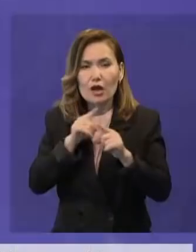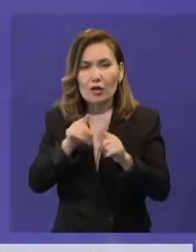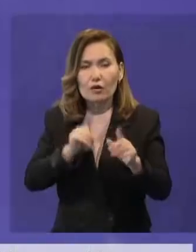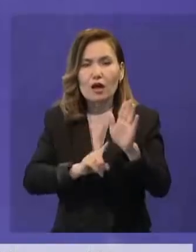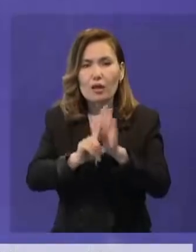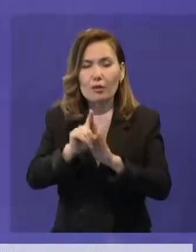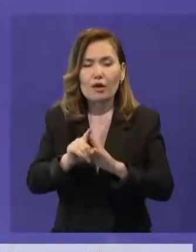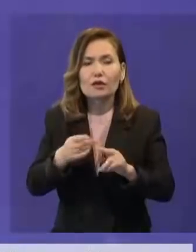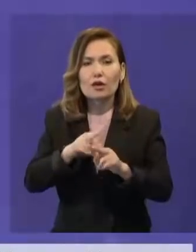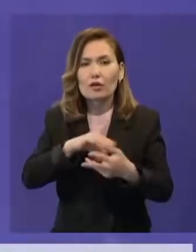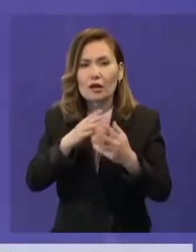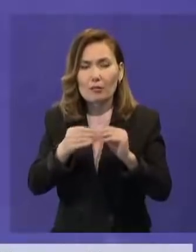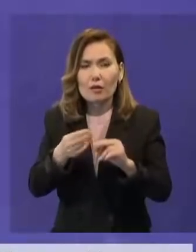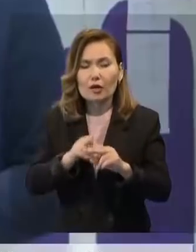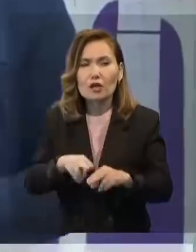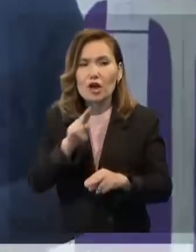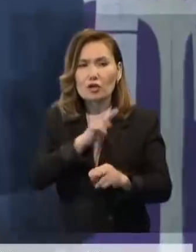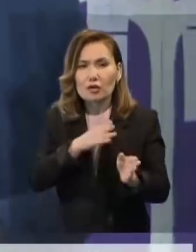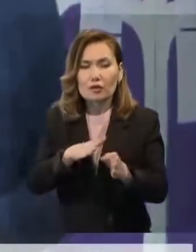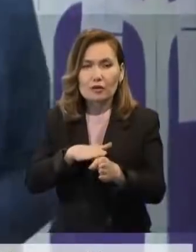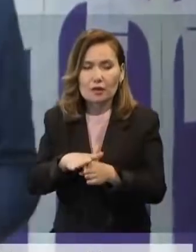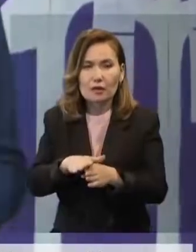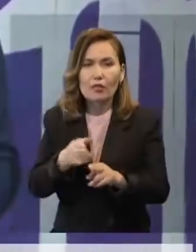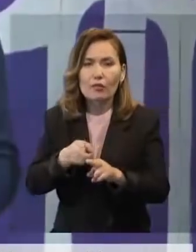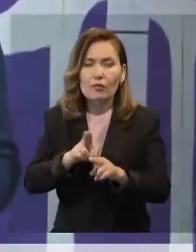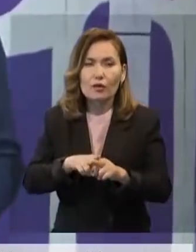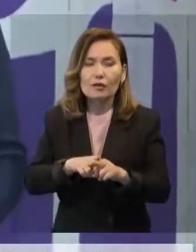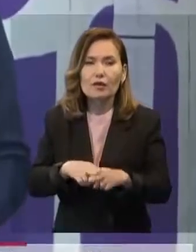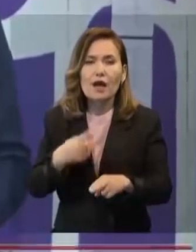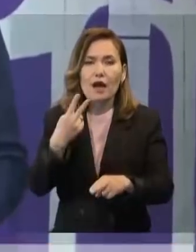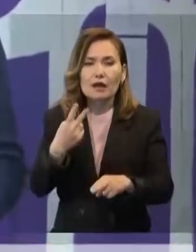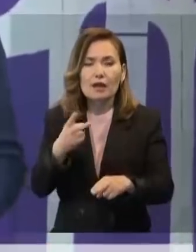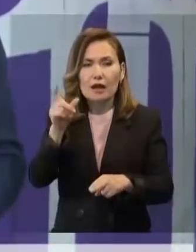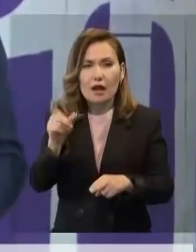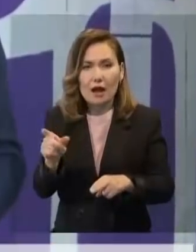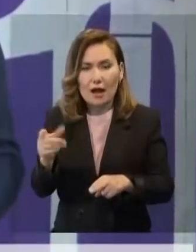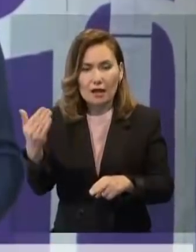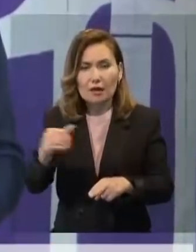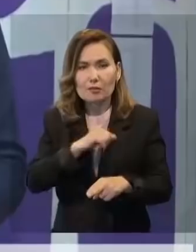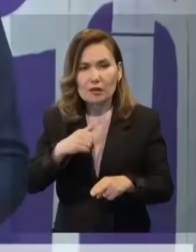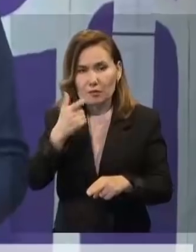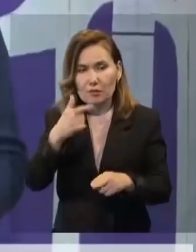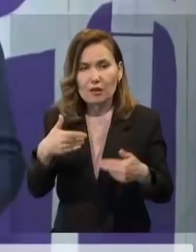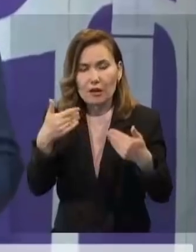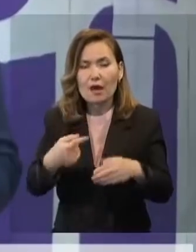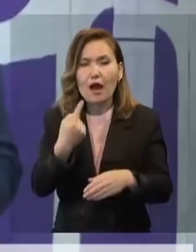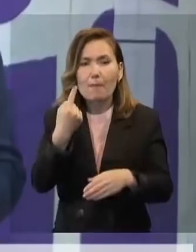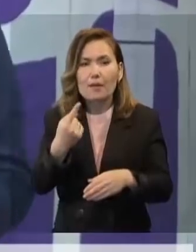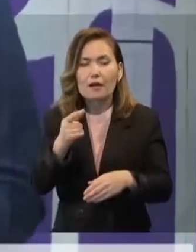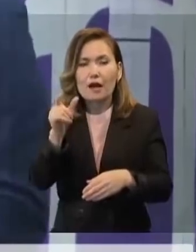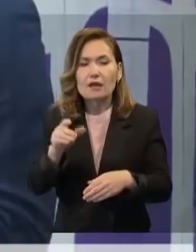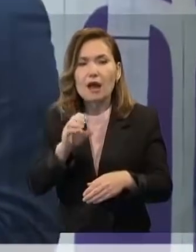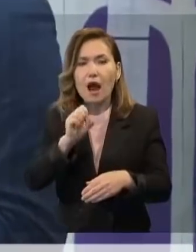сәуір заң бойынша тыныштық күні болып есептеледі. Атап өткен жөн, бұл жерде екі кандидат өзін-өзі ұсынушы, және бір кандидат Аманат